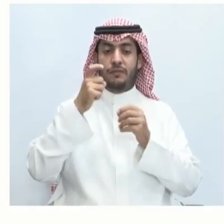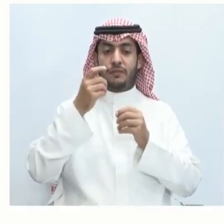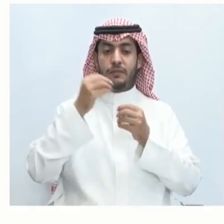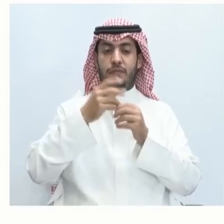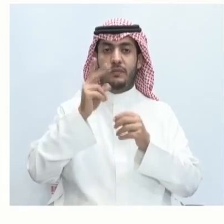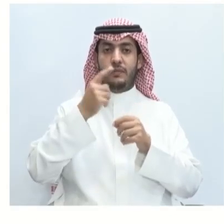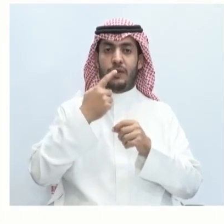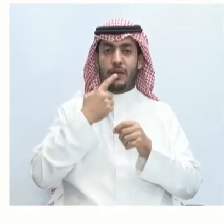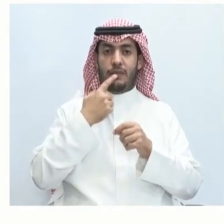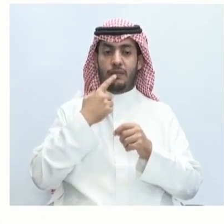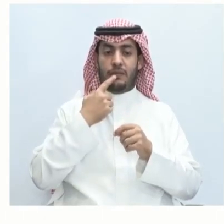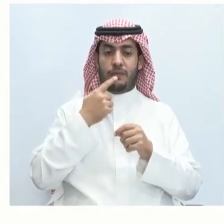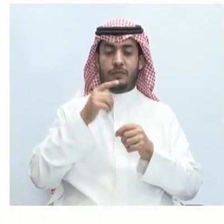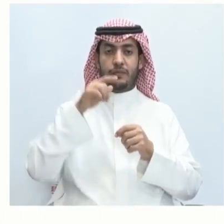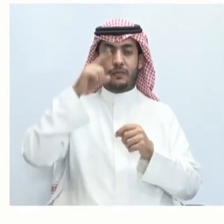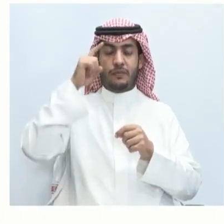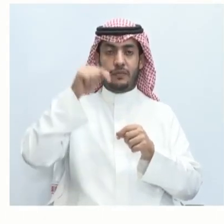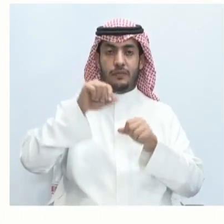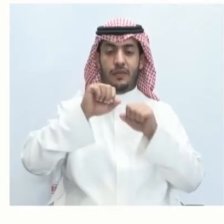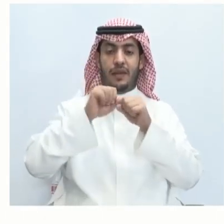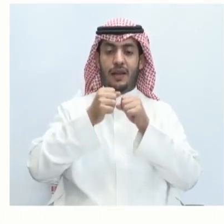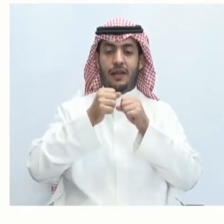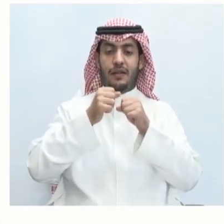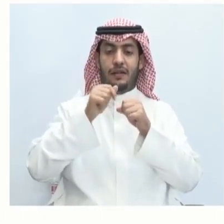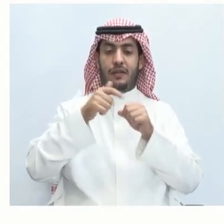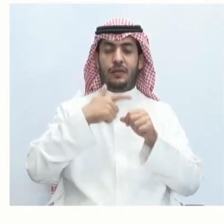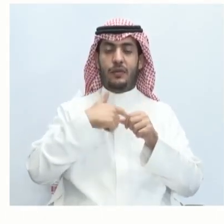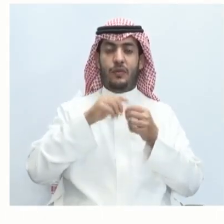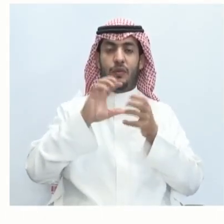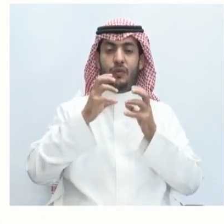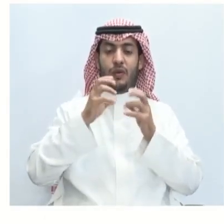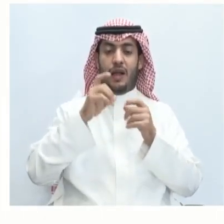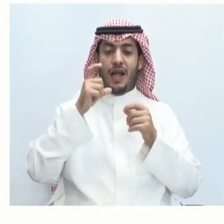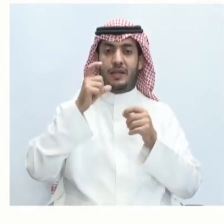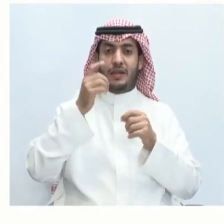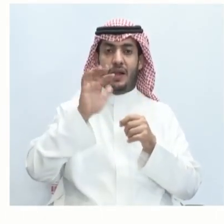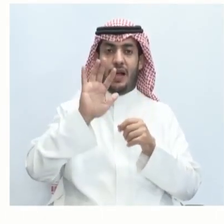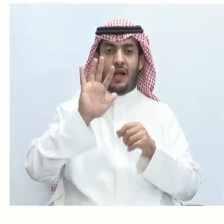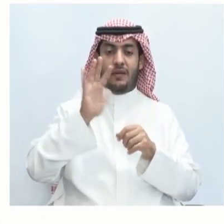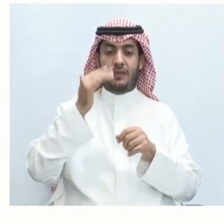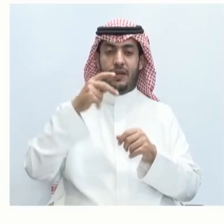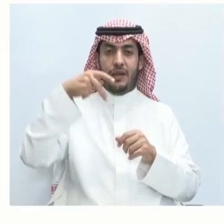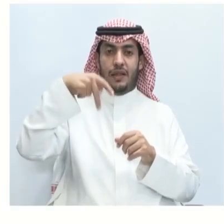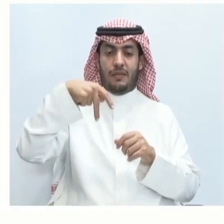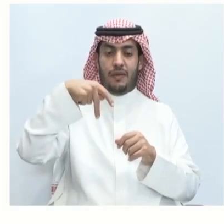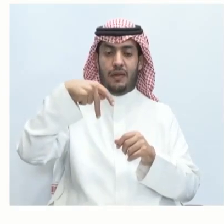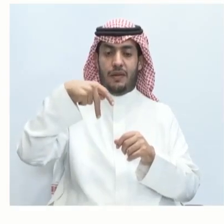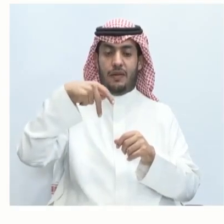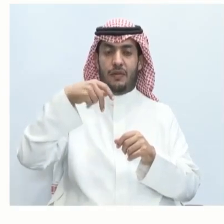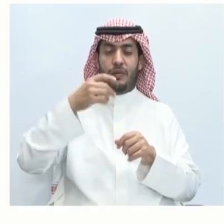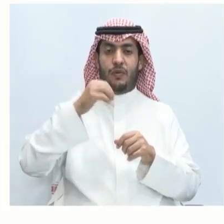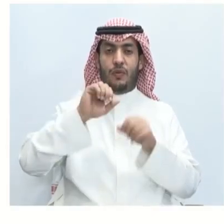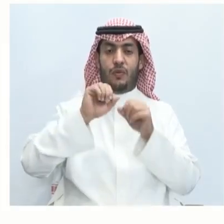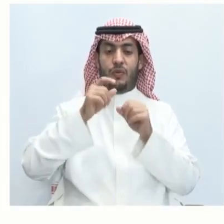واخرى حمراء اذا كان الكسر الذي يمثل الكرات الزرقاء هي خمسه اثمان